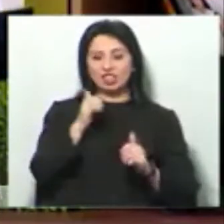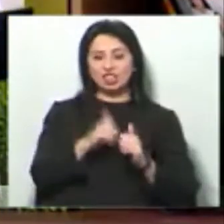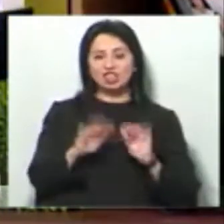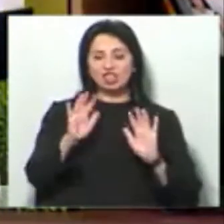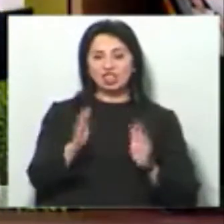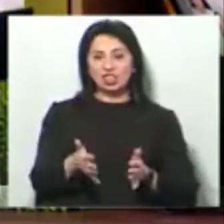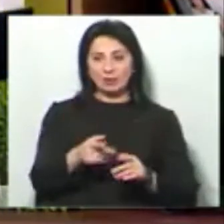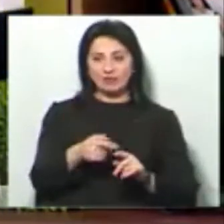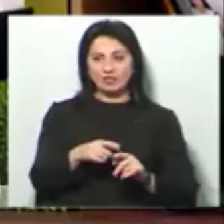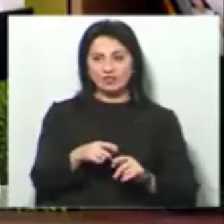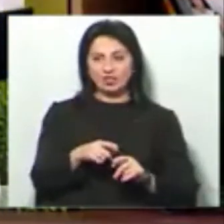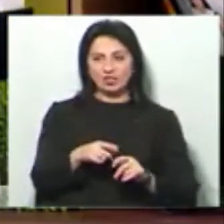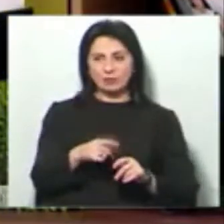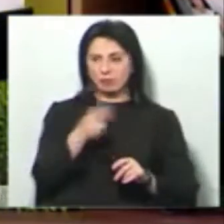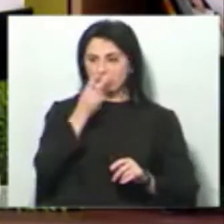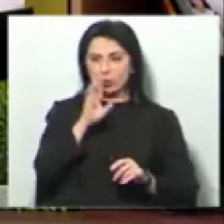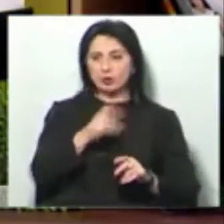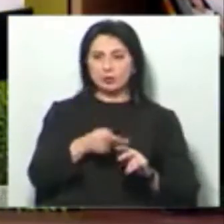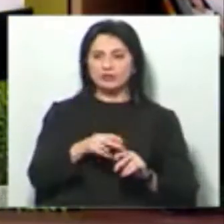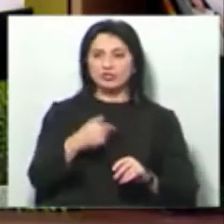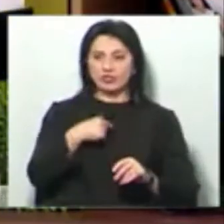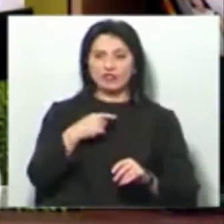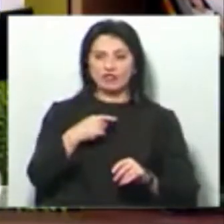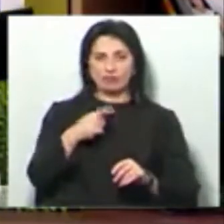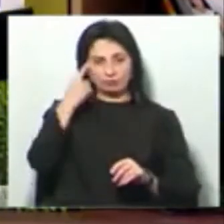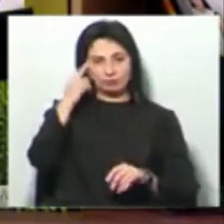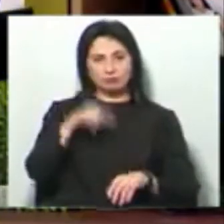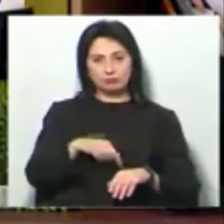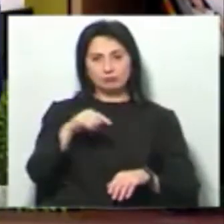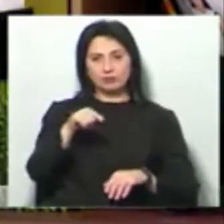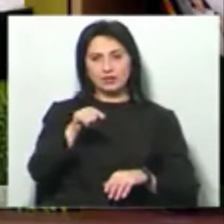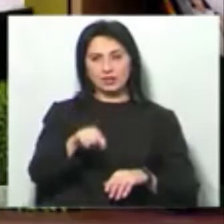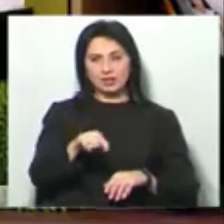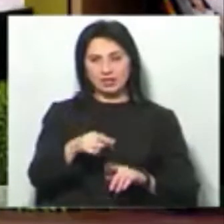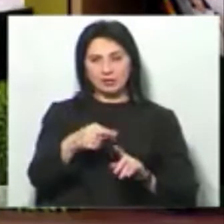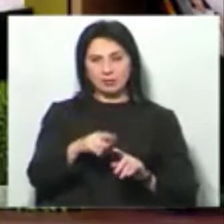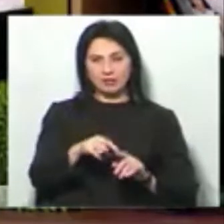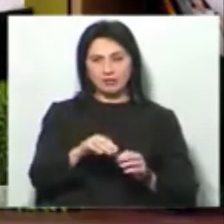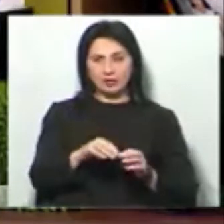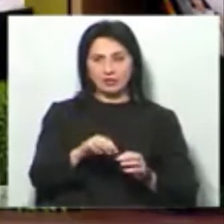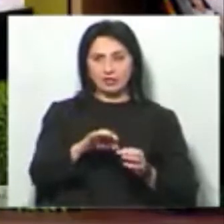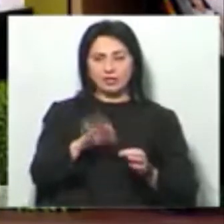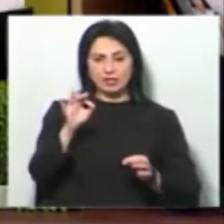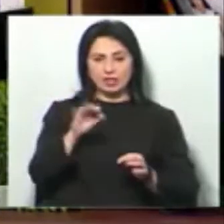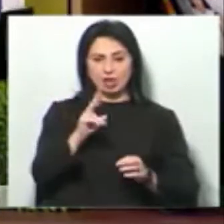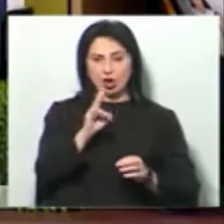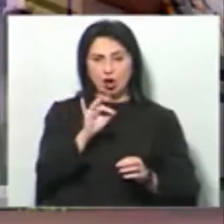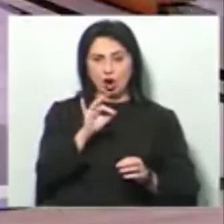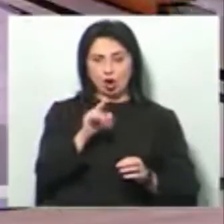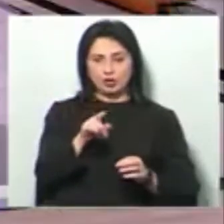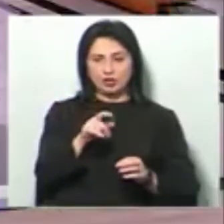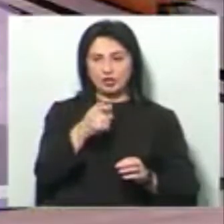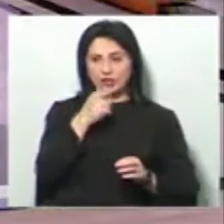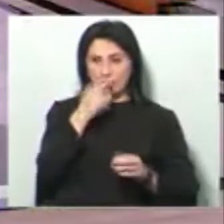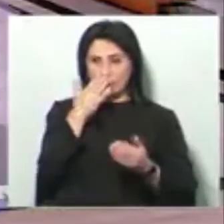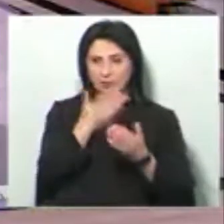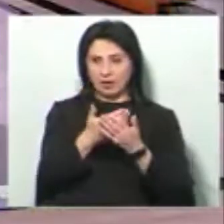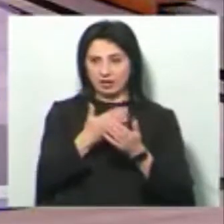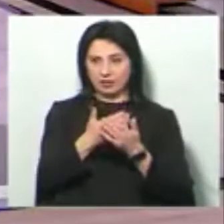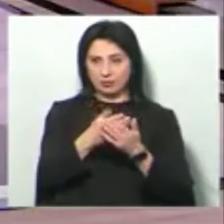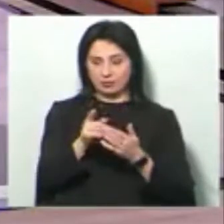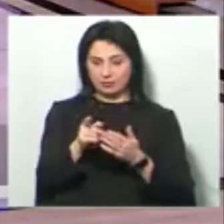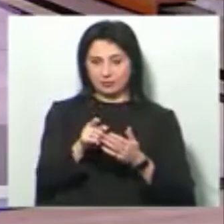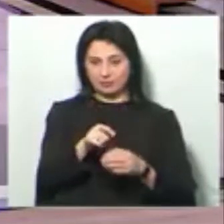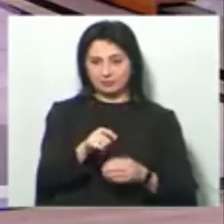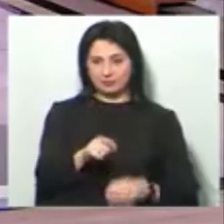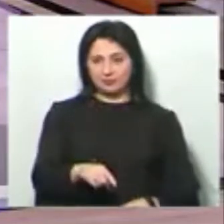არ მოხდეს მიუხედავად იმისა, ჩვენ ხვდებით რომ ესე ვთქვა, იქ არის მეტრალური სარქლის კორდის. Აი მე მაყურებელს ვაჩვენებთ ხო რას გულისხმობთ